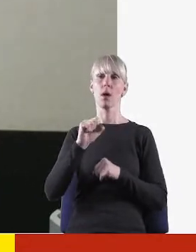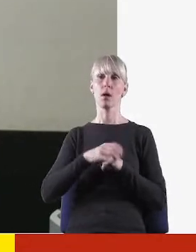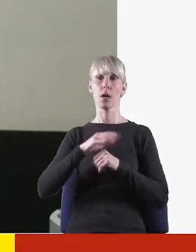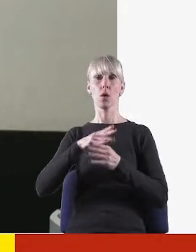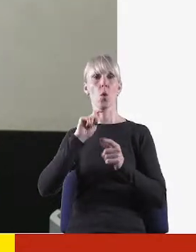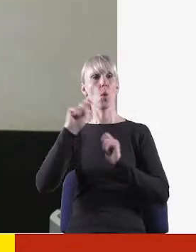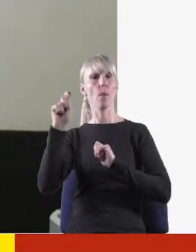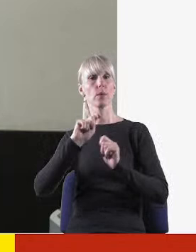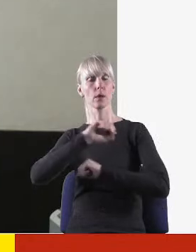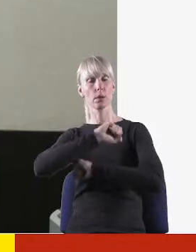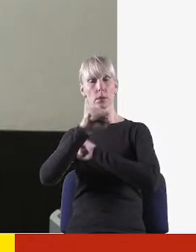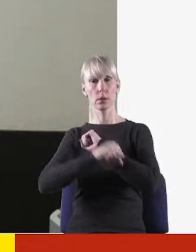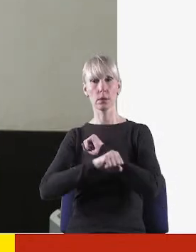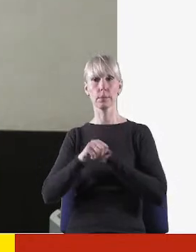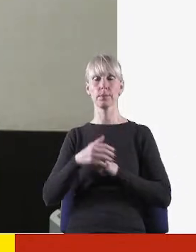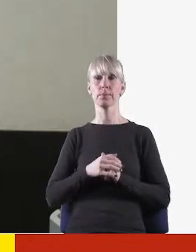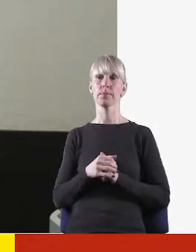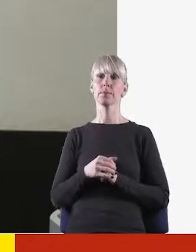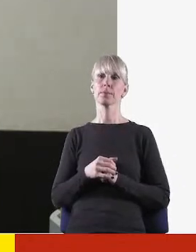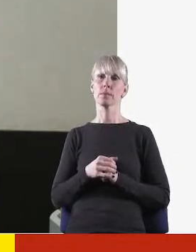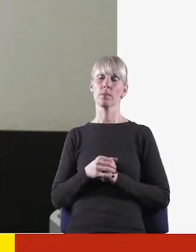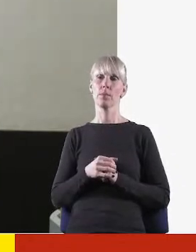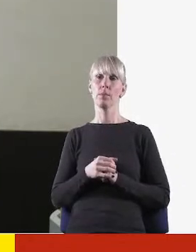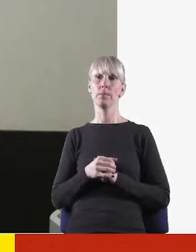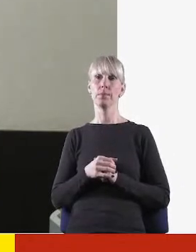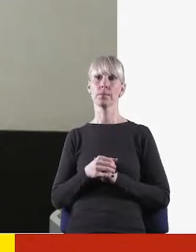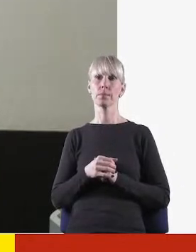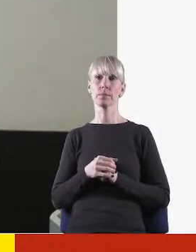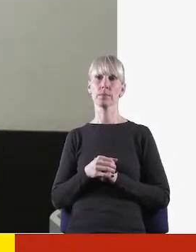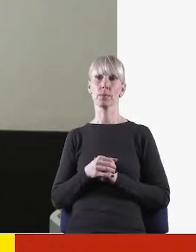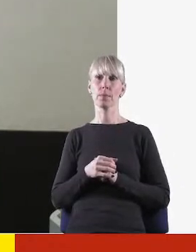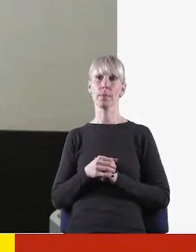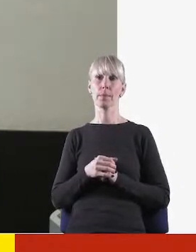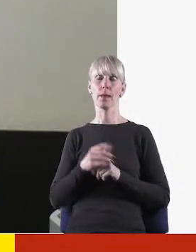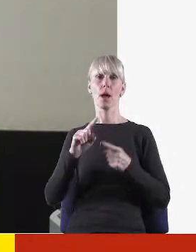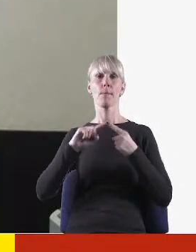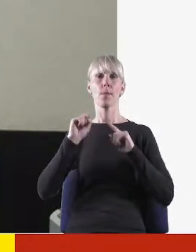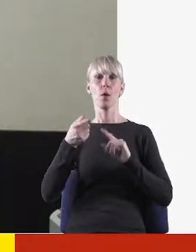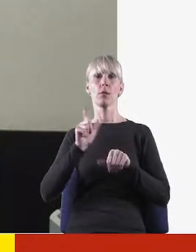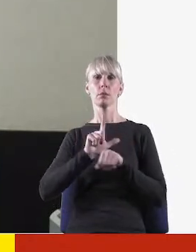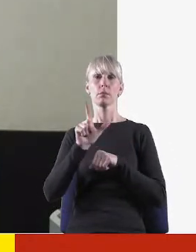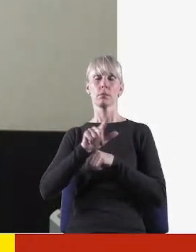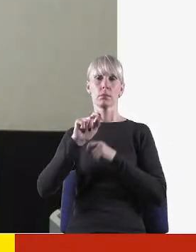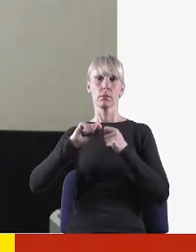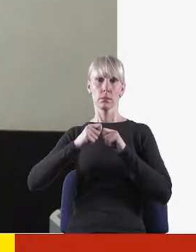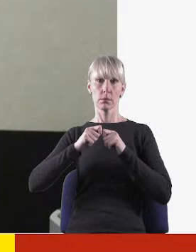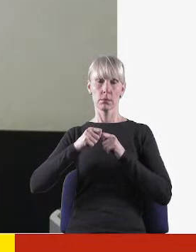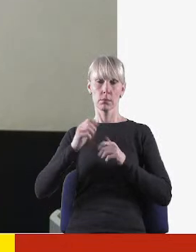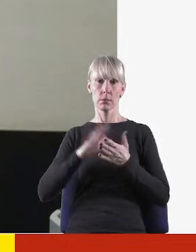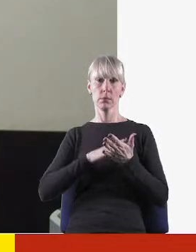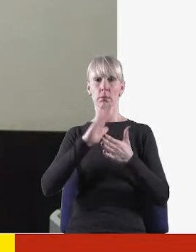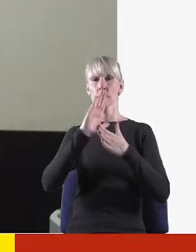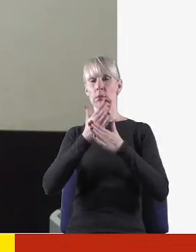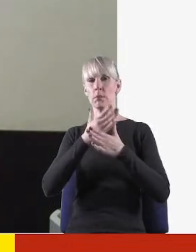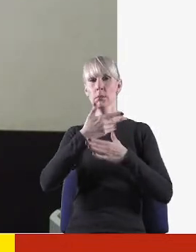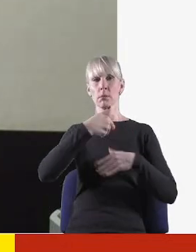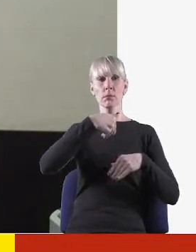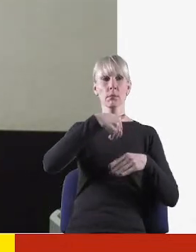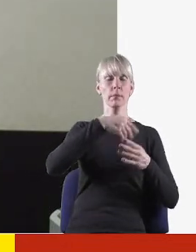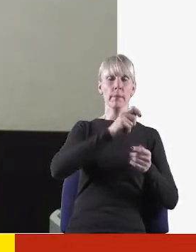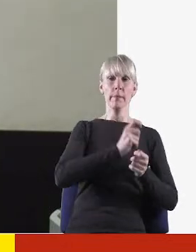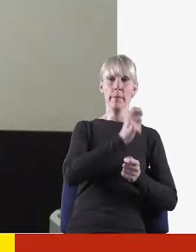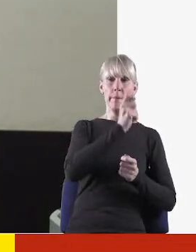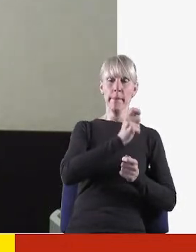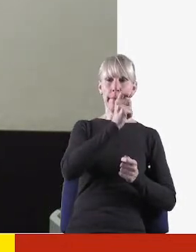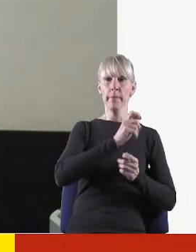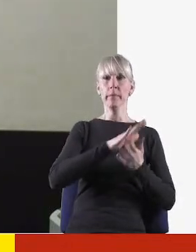zastępcza. Natomiast co będzie się działo po 12 grudnia? Otóż między Łodzią Kaliską,